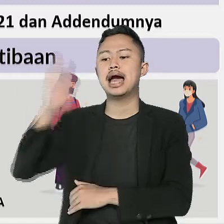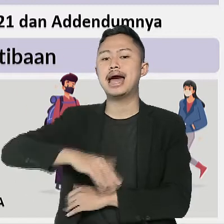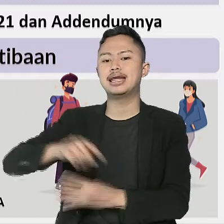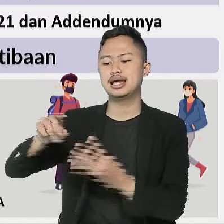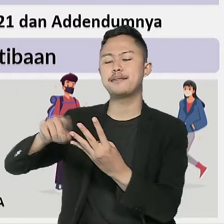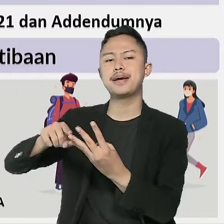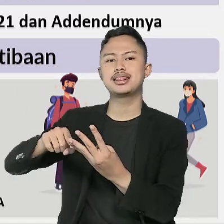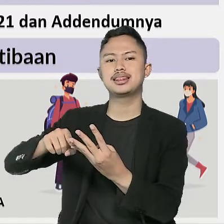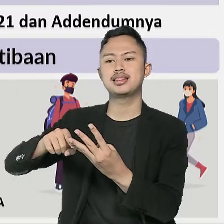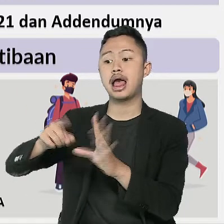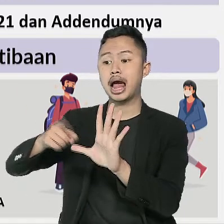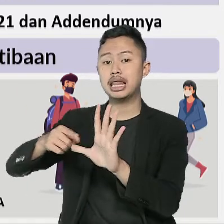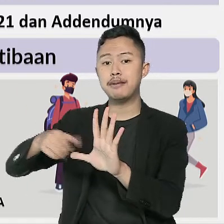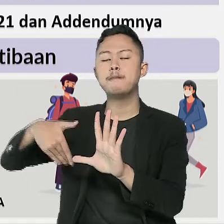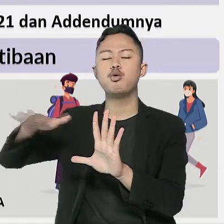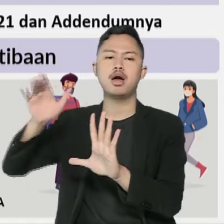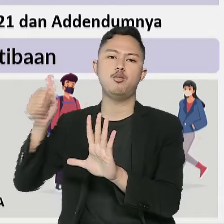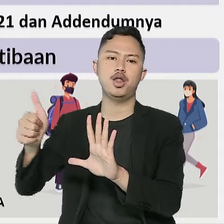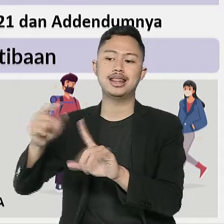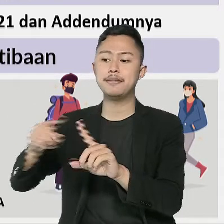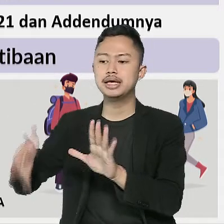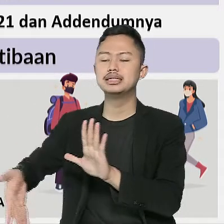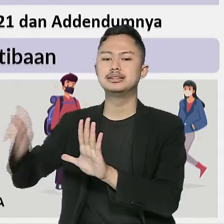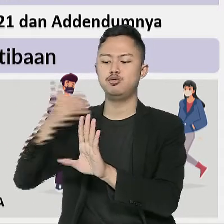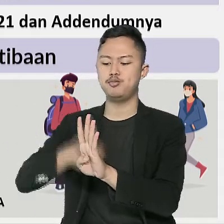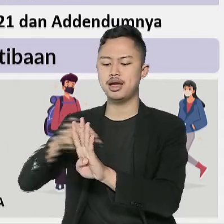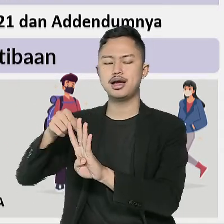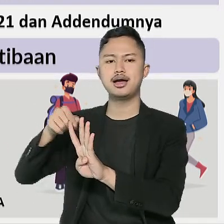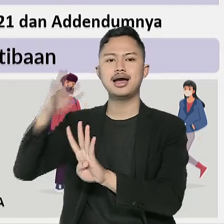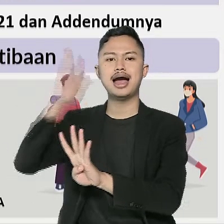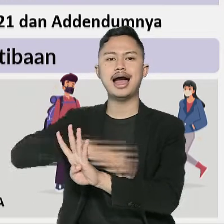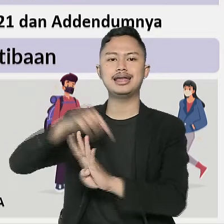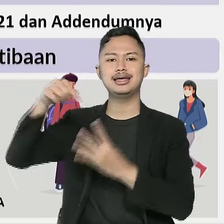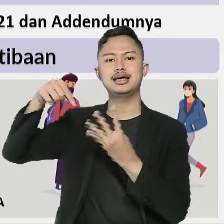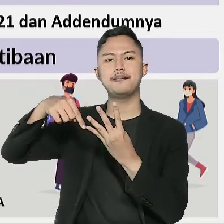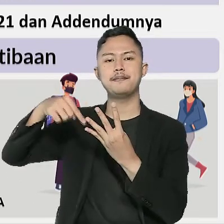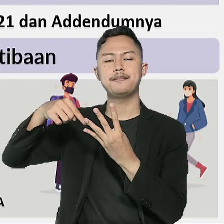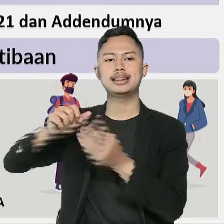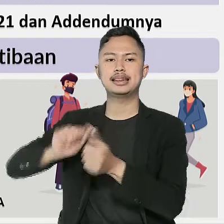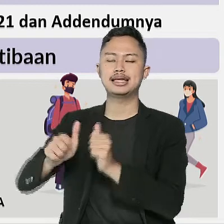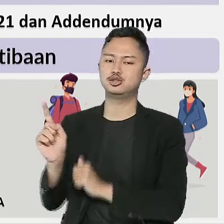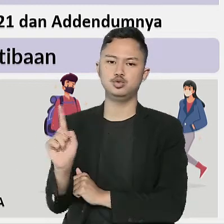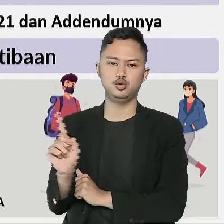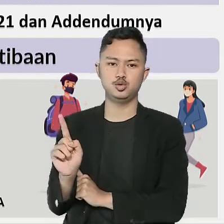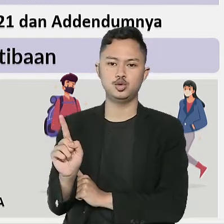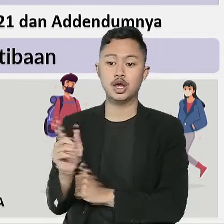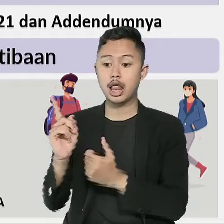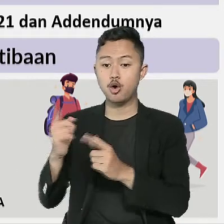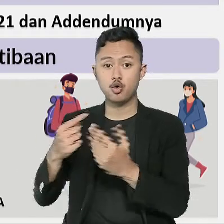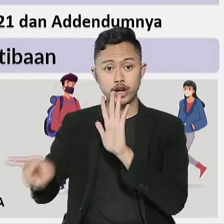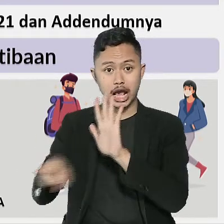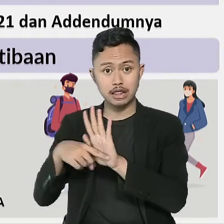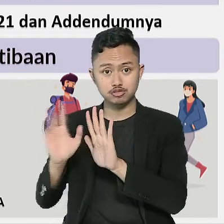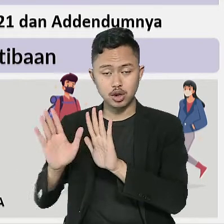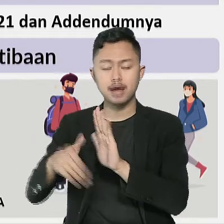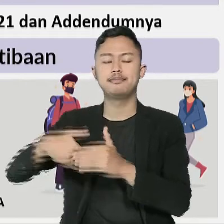keempat sebelum boleh melanjutkan perjalanan jika hasil kedua tes ulang sebelumnya dinyatakan